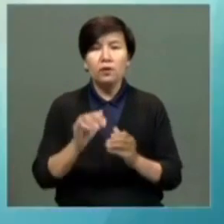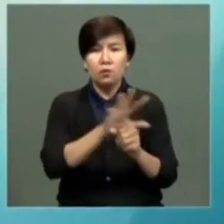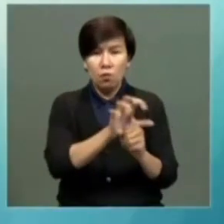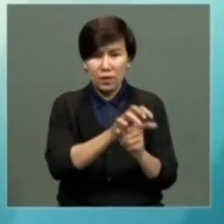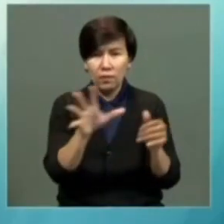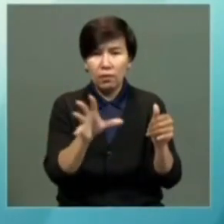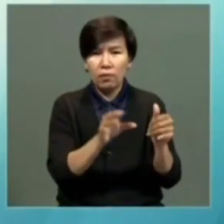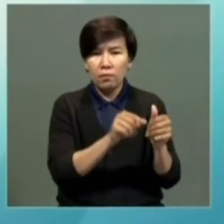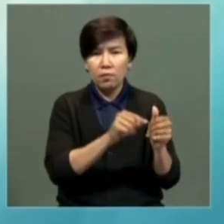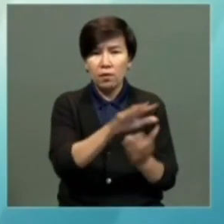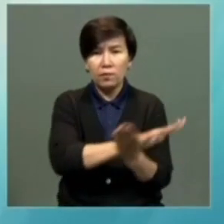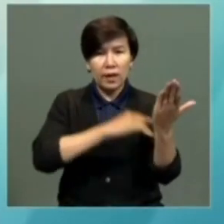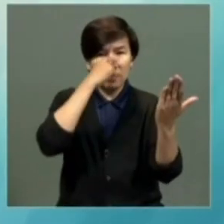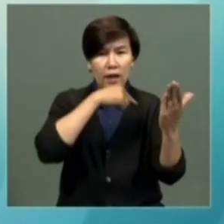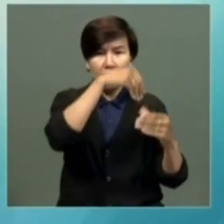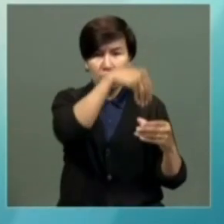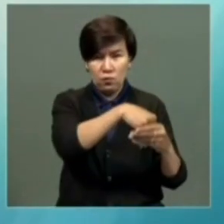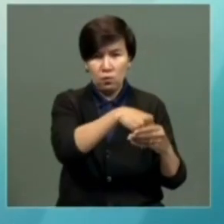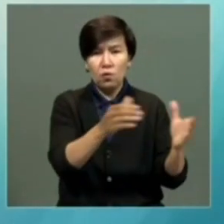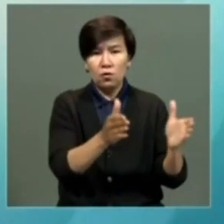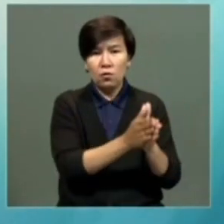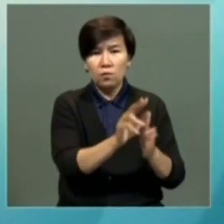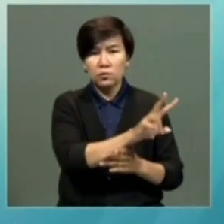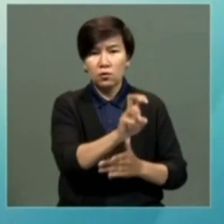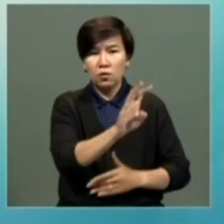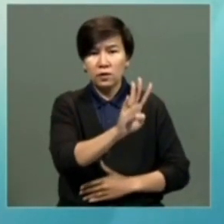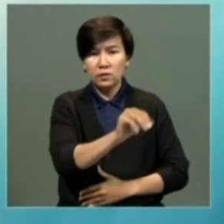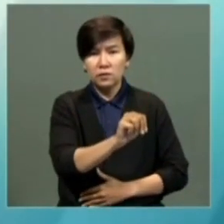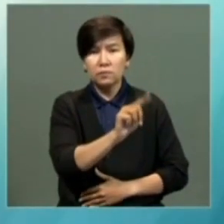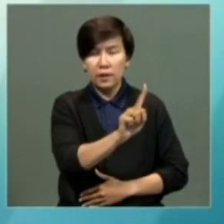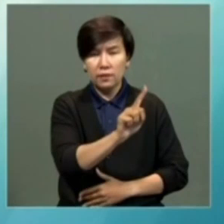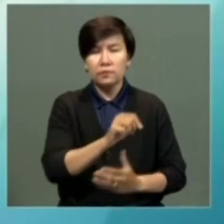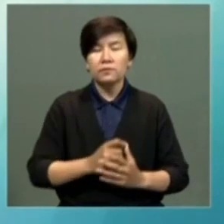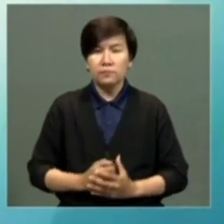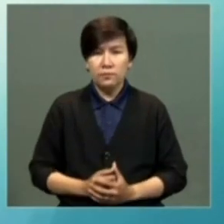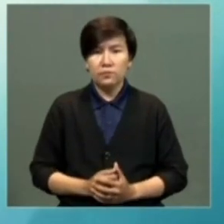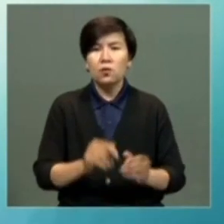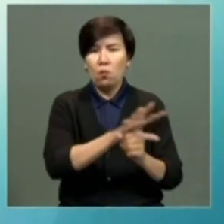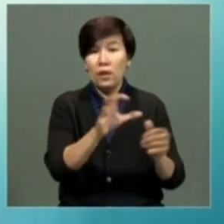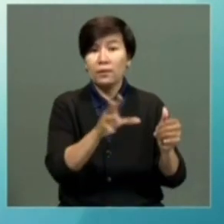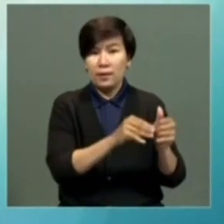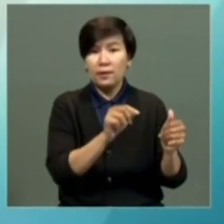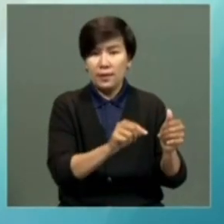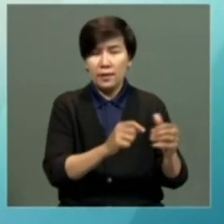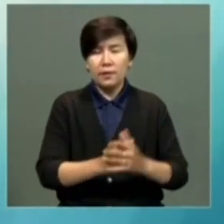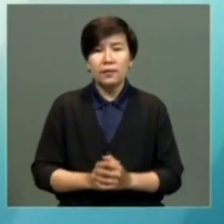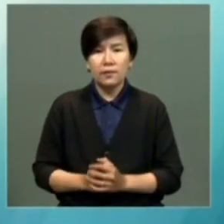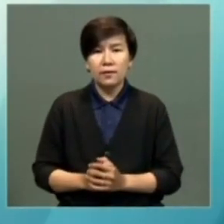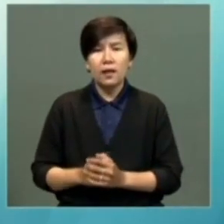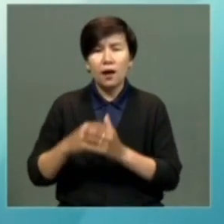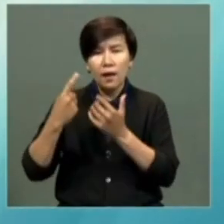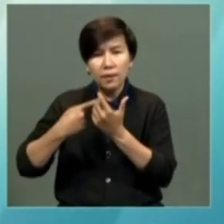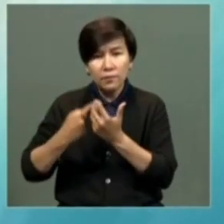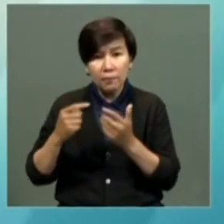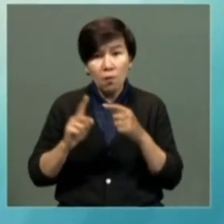ศ241รายแล้วก็เป็นการนับในจำนวนของคนที่